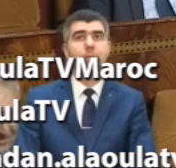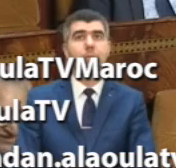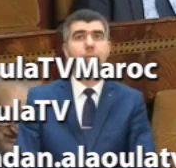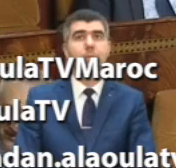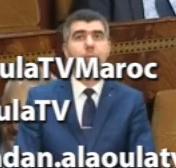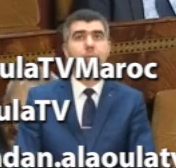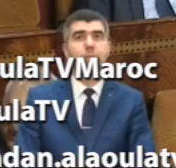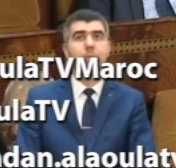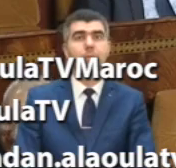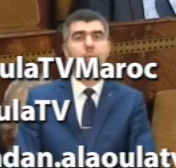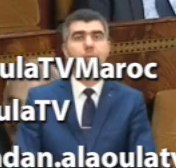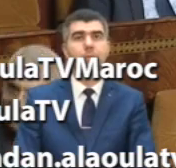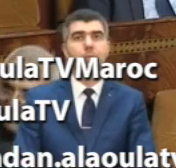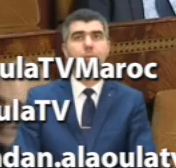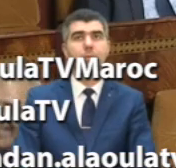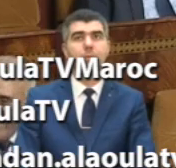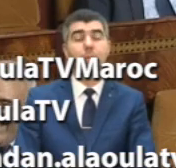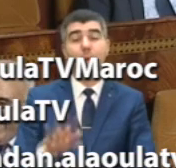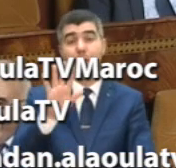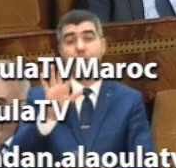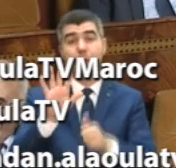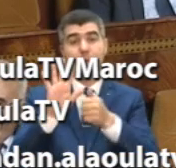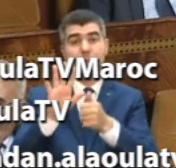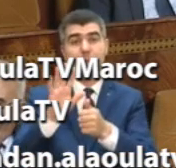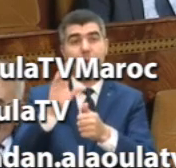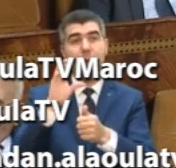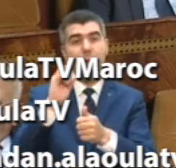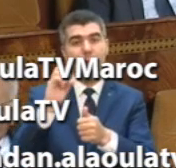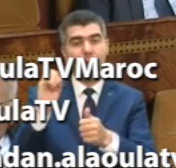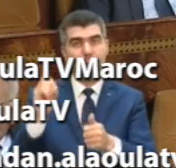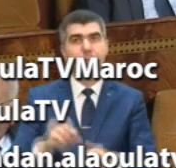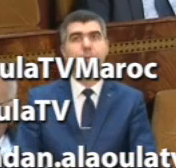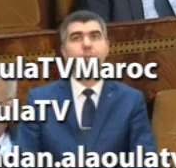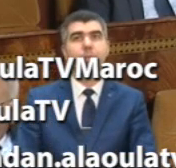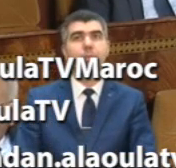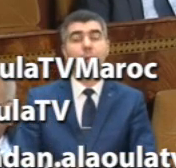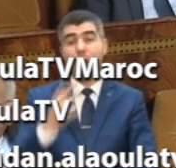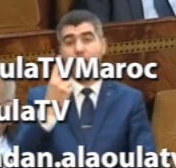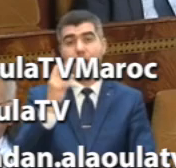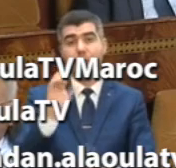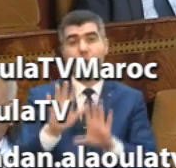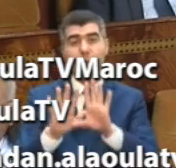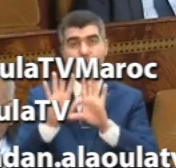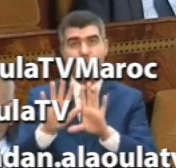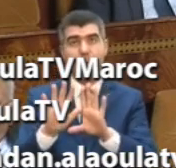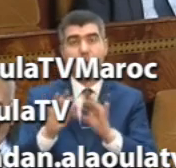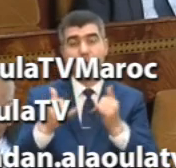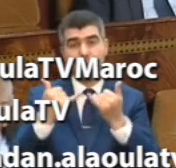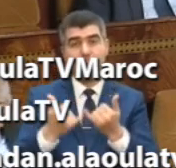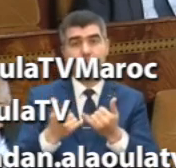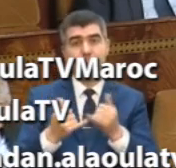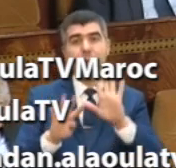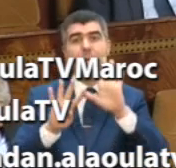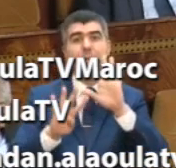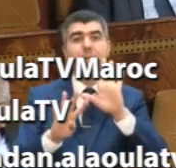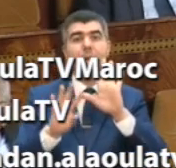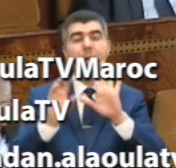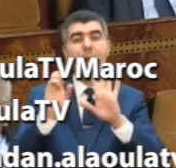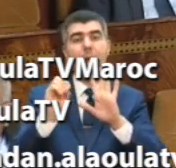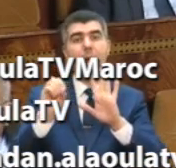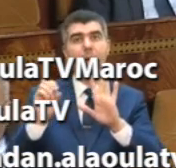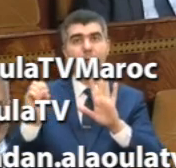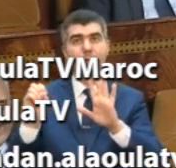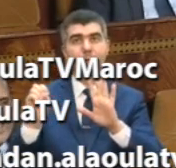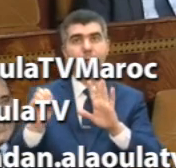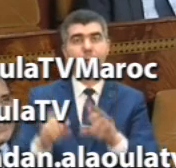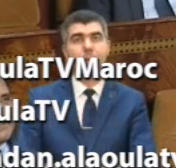الأرقام تتكلم، من 65,000 من 65,000 في 2010 اليوم وصلنا أكثر من 90,000. ايوا على